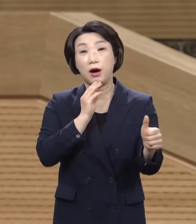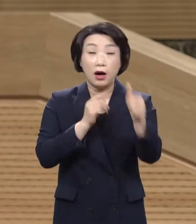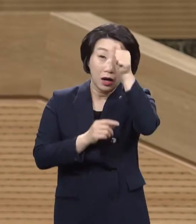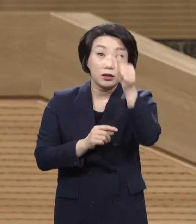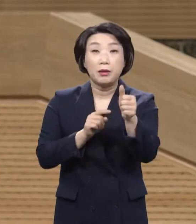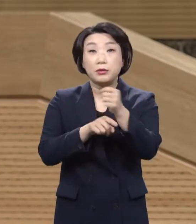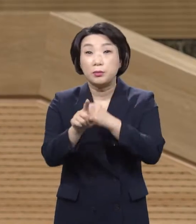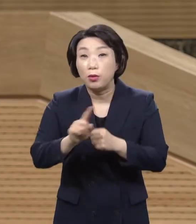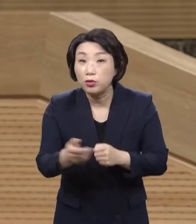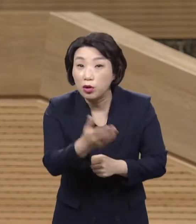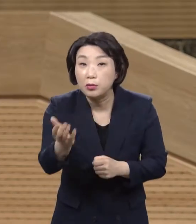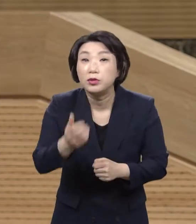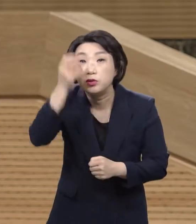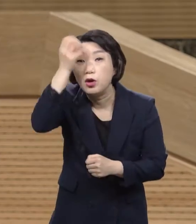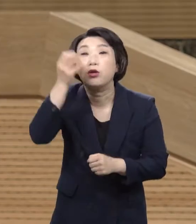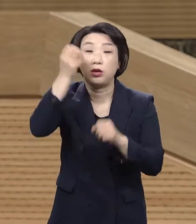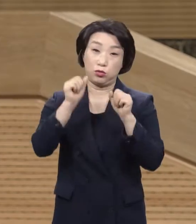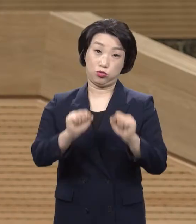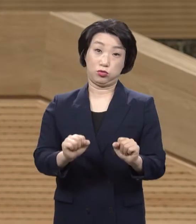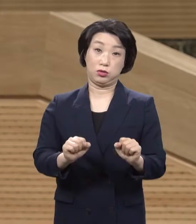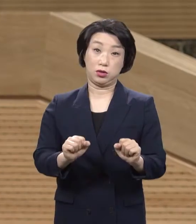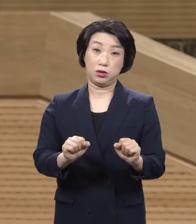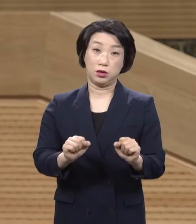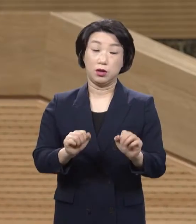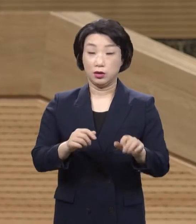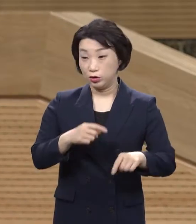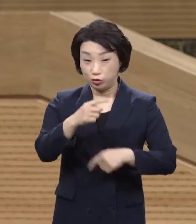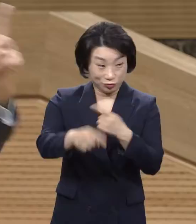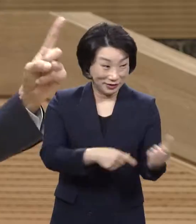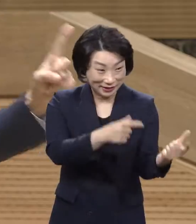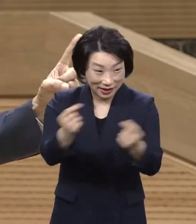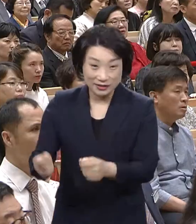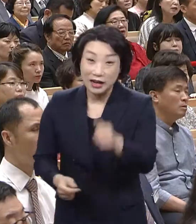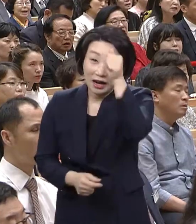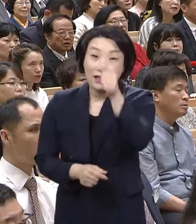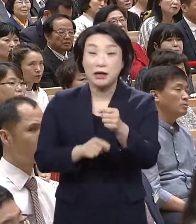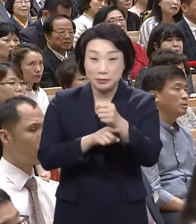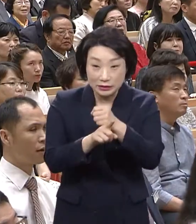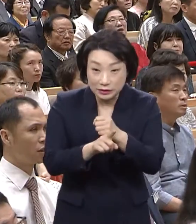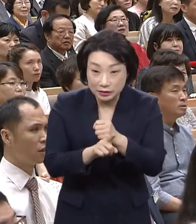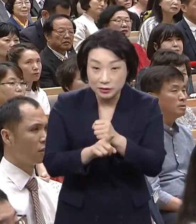아담이란 말은 영적 존재란 말입니다. 다 같이 아담이란 말은